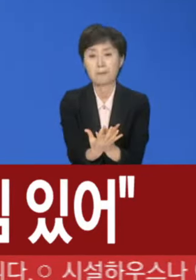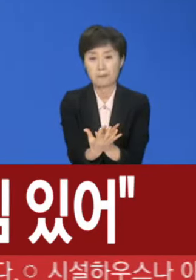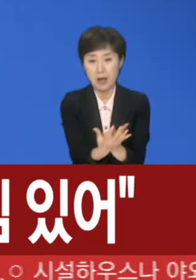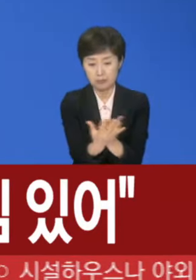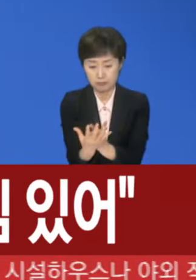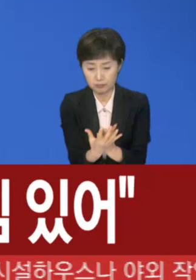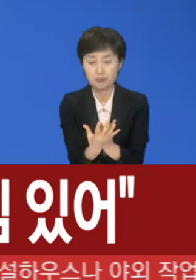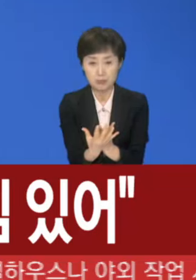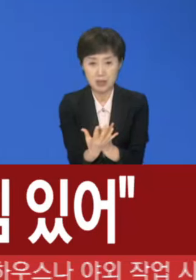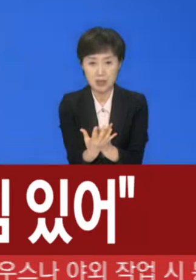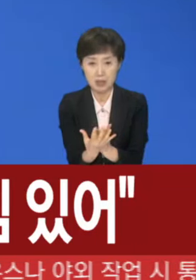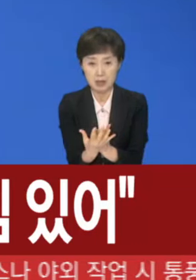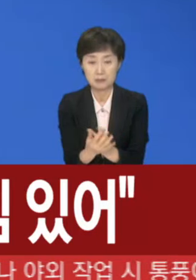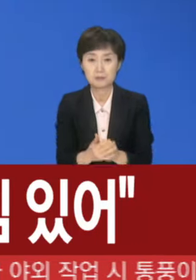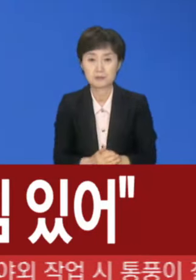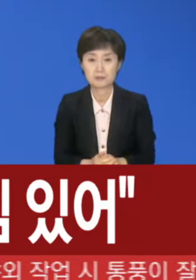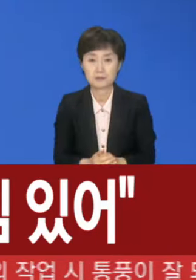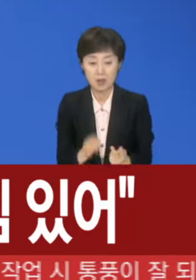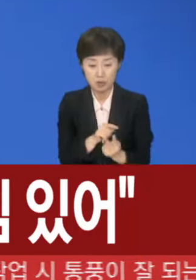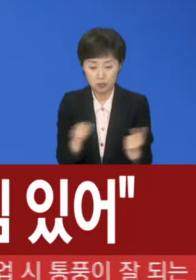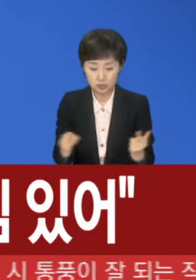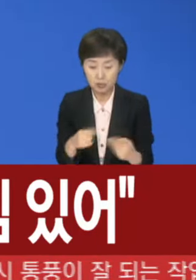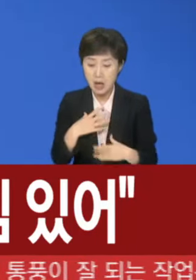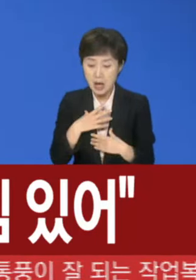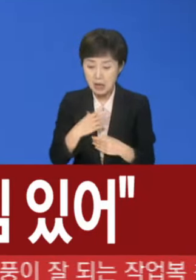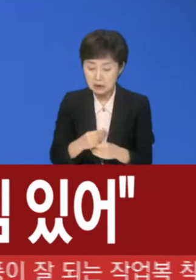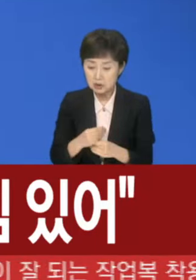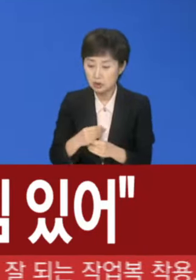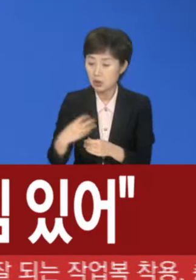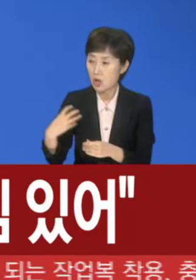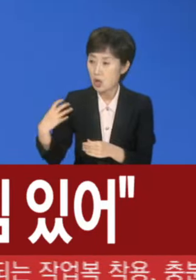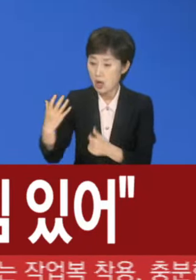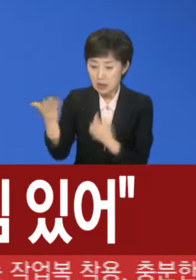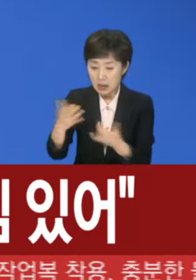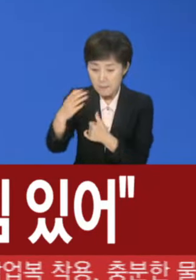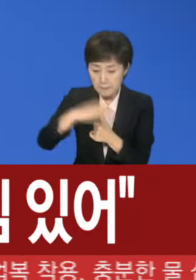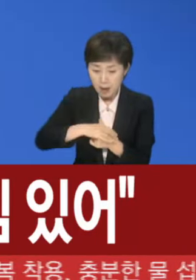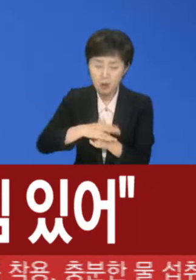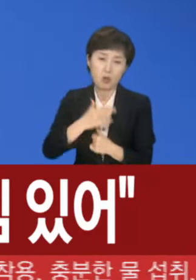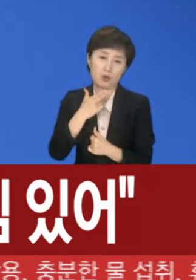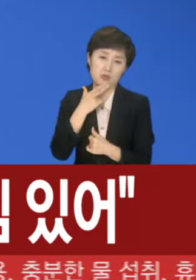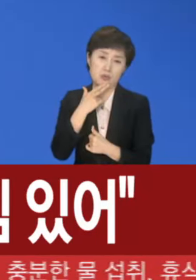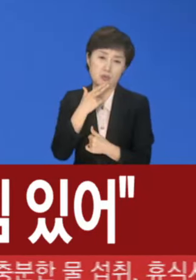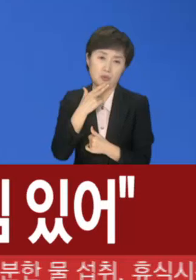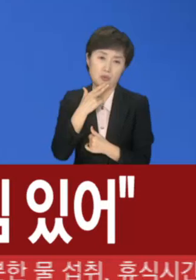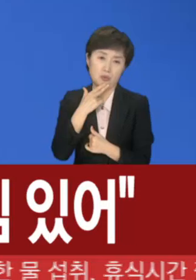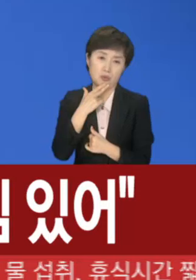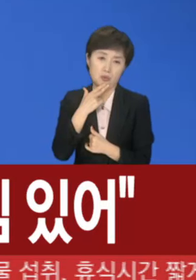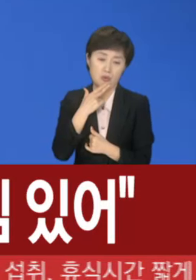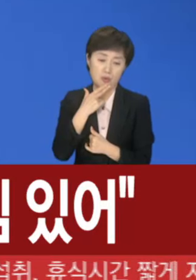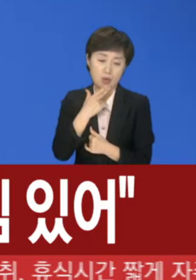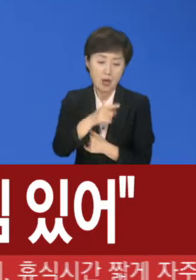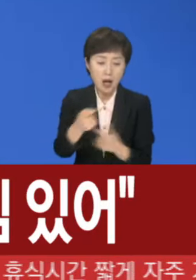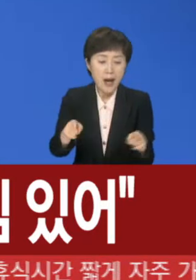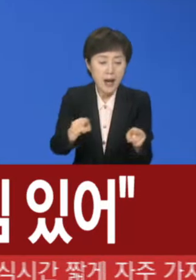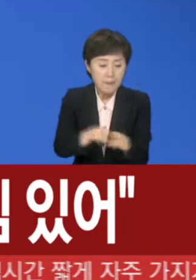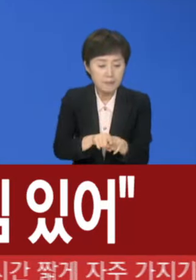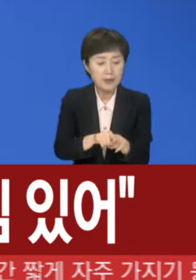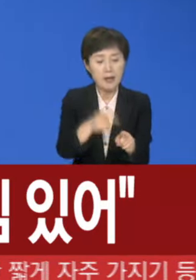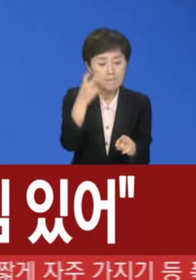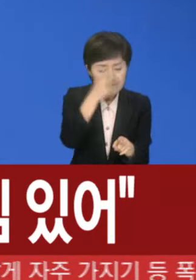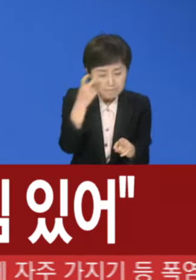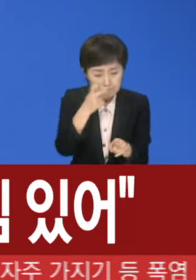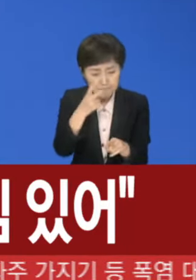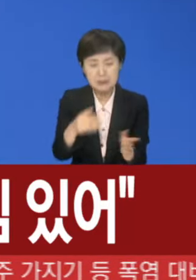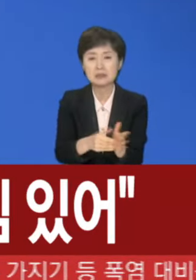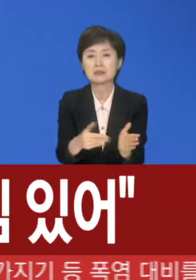포 7대대 간부였지만 안전통제 임무가 주어지지 않았고 병사들과 같이 수색대원으로 수색 역할을 한